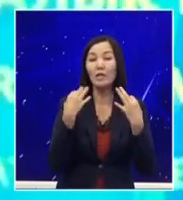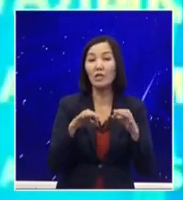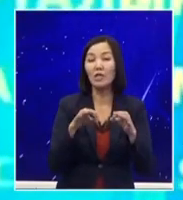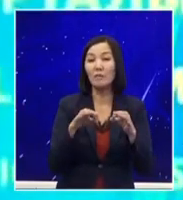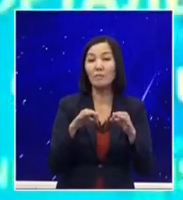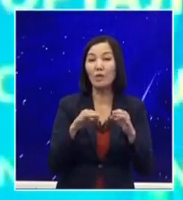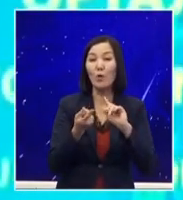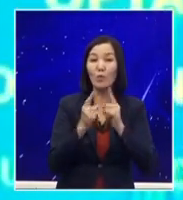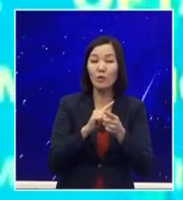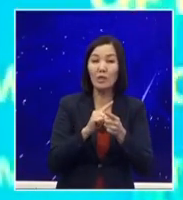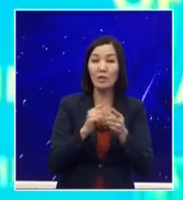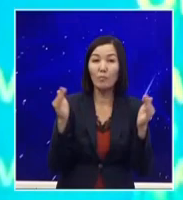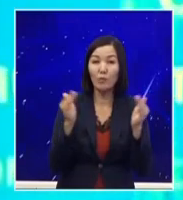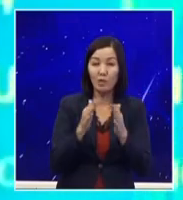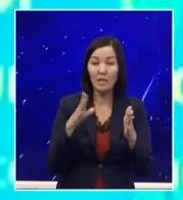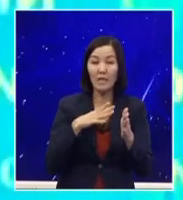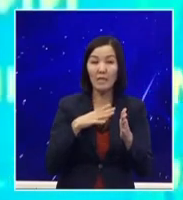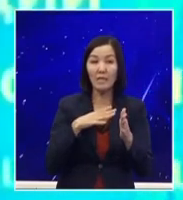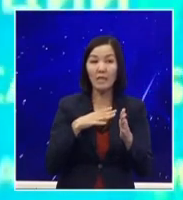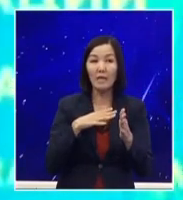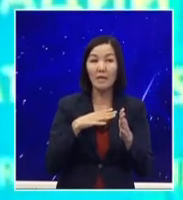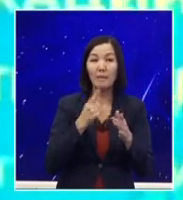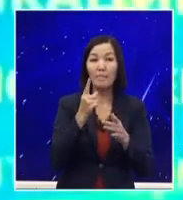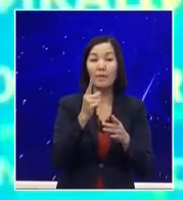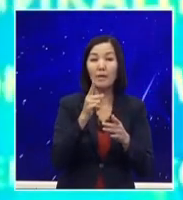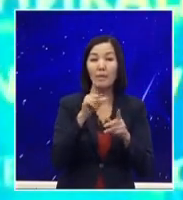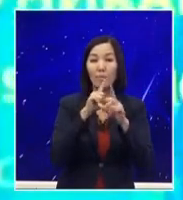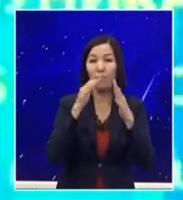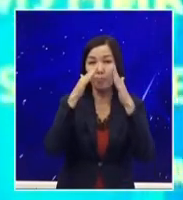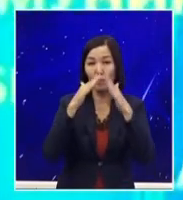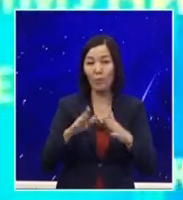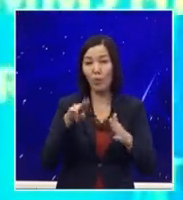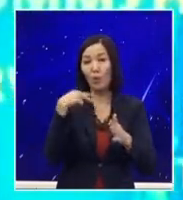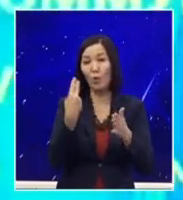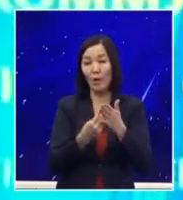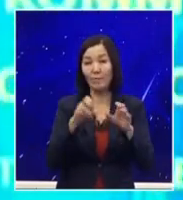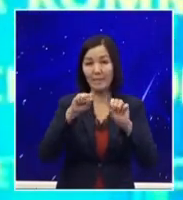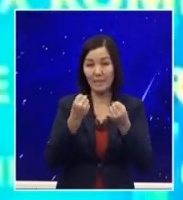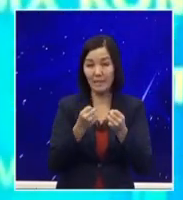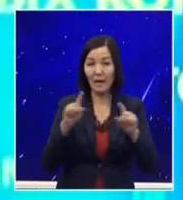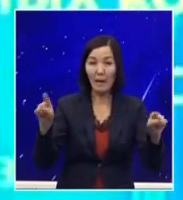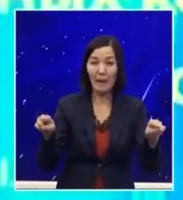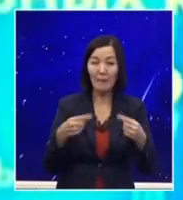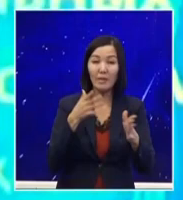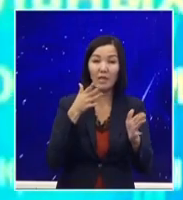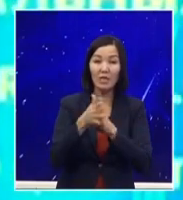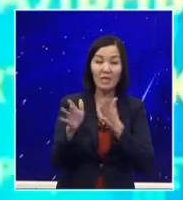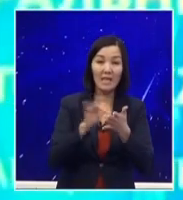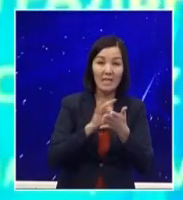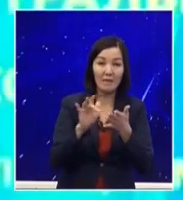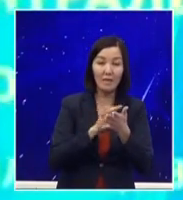металл конструкцияны кішірейтіп жіберген. Салдарынан бір блоктың төбесі опырылып түсті. Қалпына келтіру үшін шығындарды